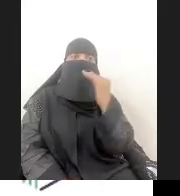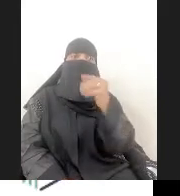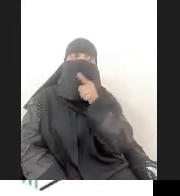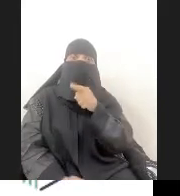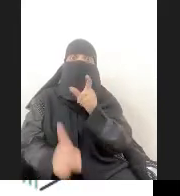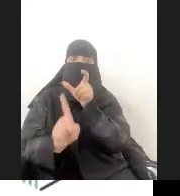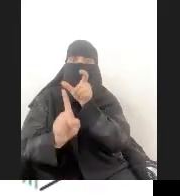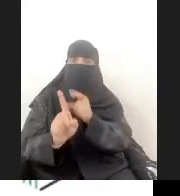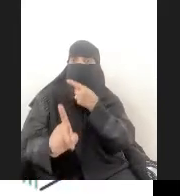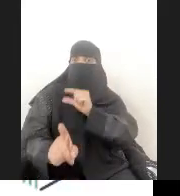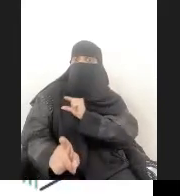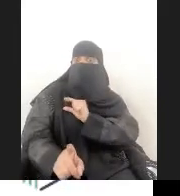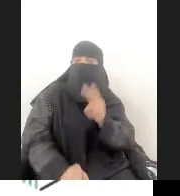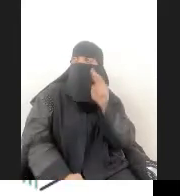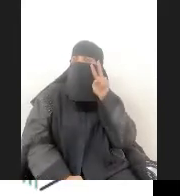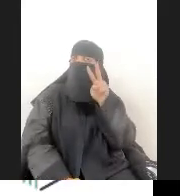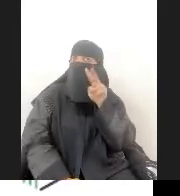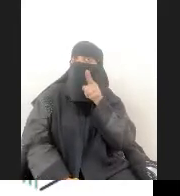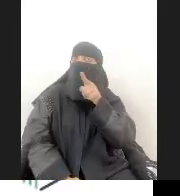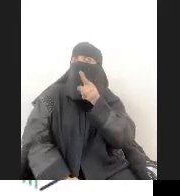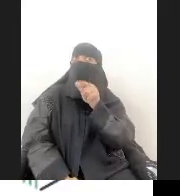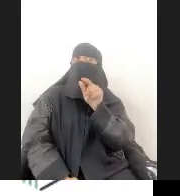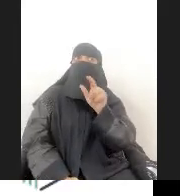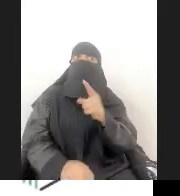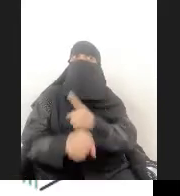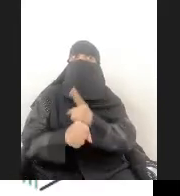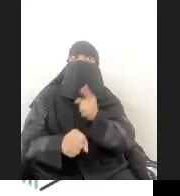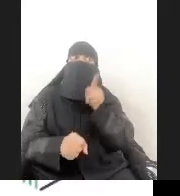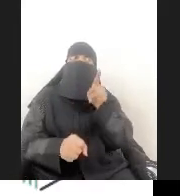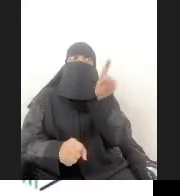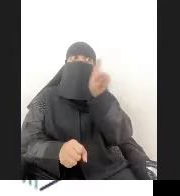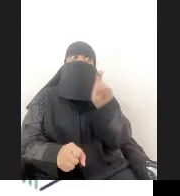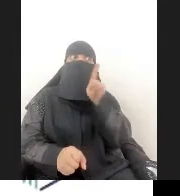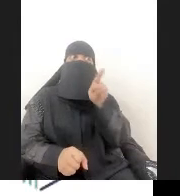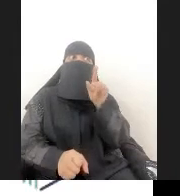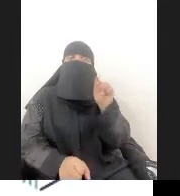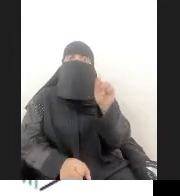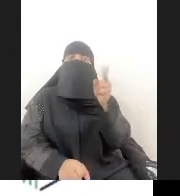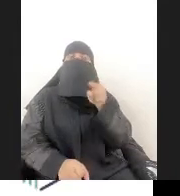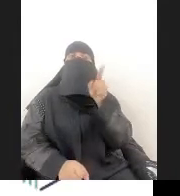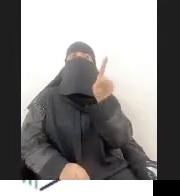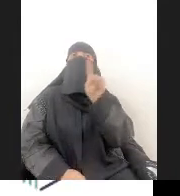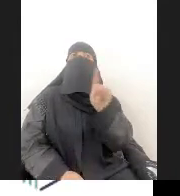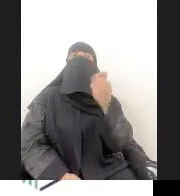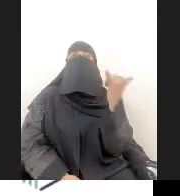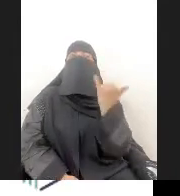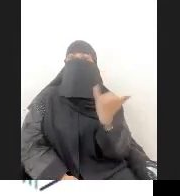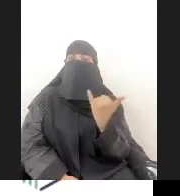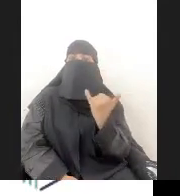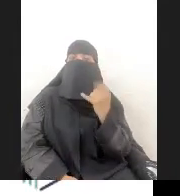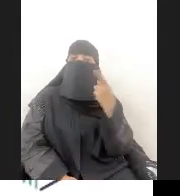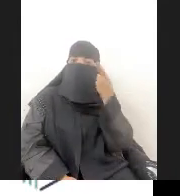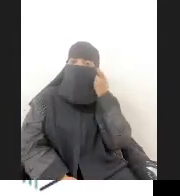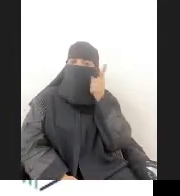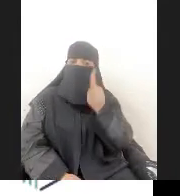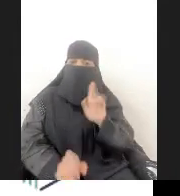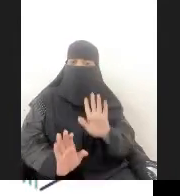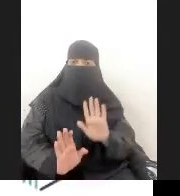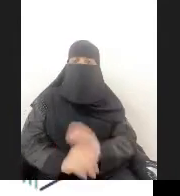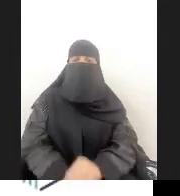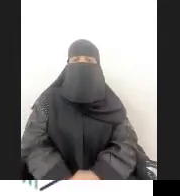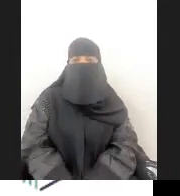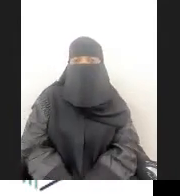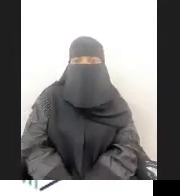الأونلاين ليرنينج لو كان في فيديو مثلا يشاهدونه، ربما تؤكد أنت خلال الفيديو على مثل النقاط المهمة،